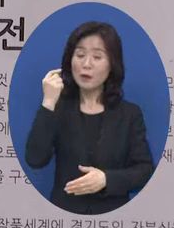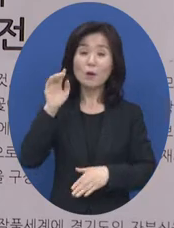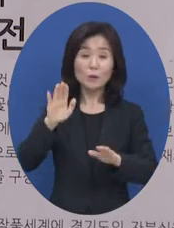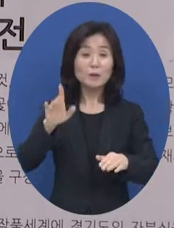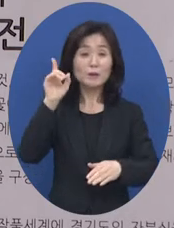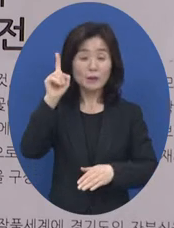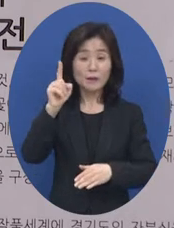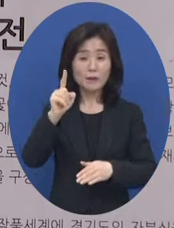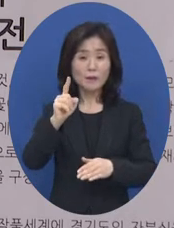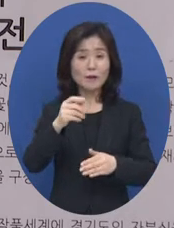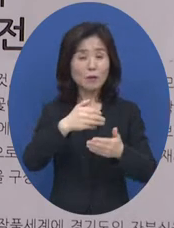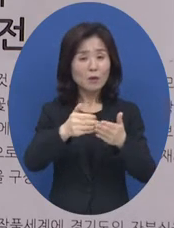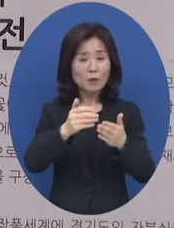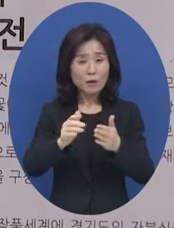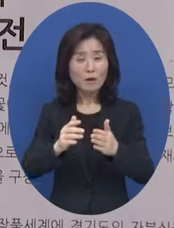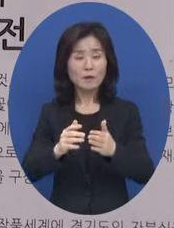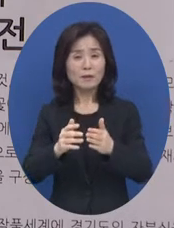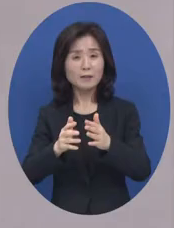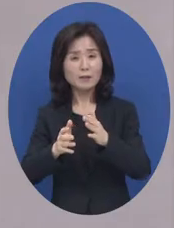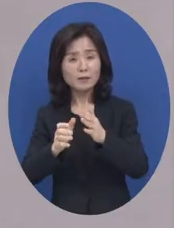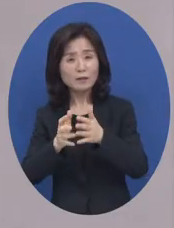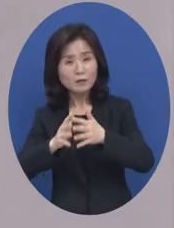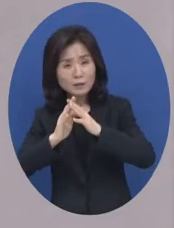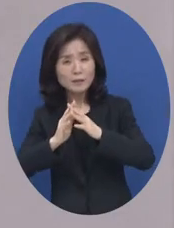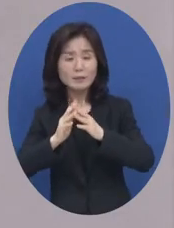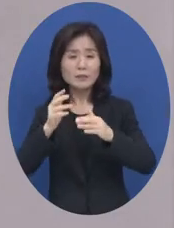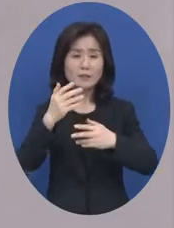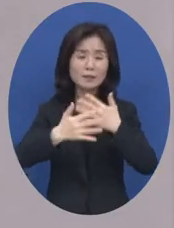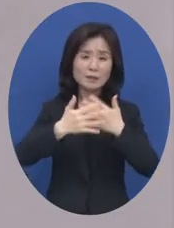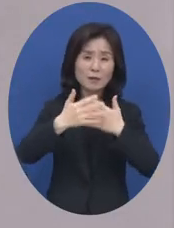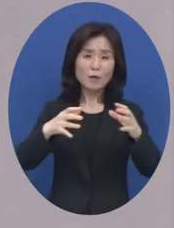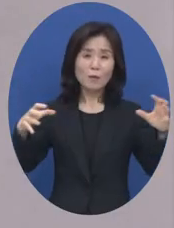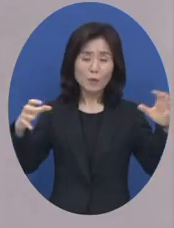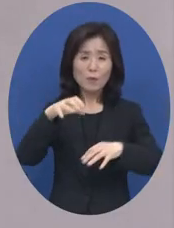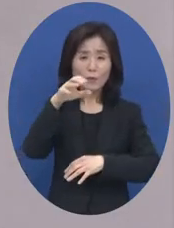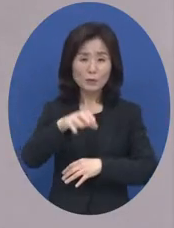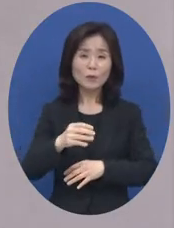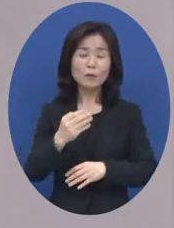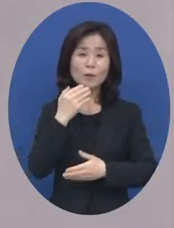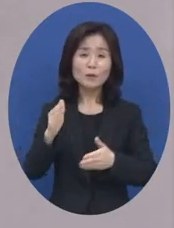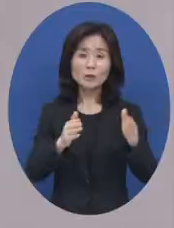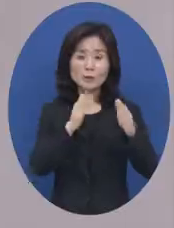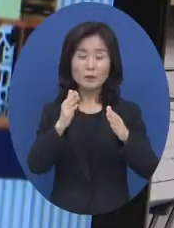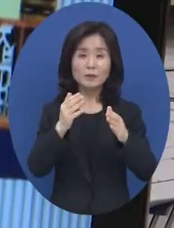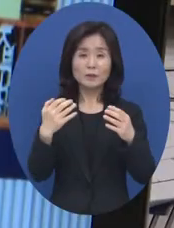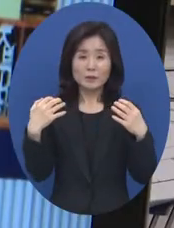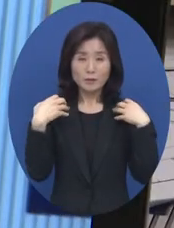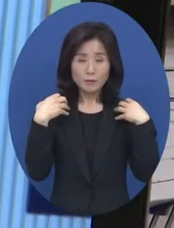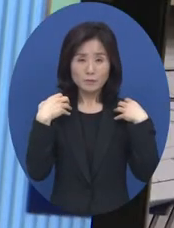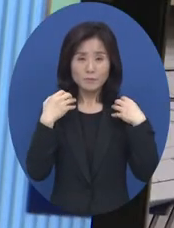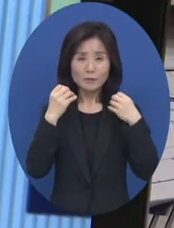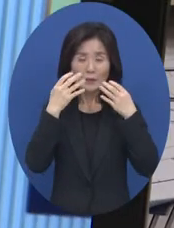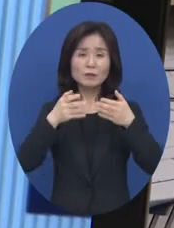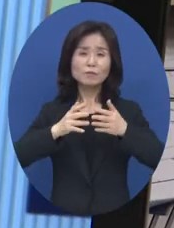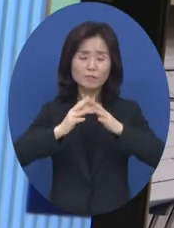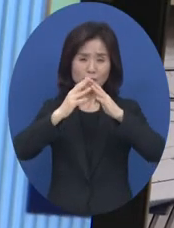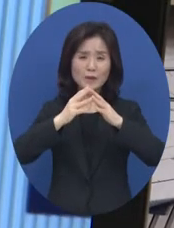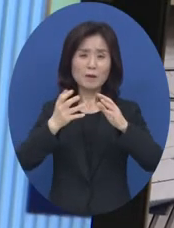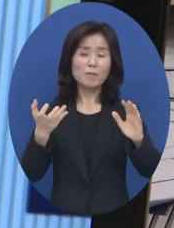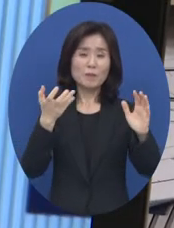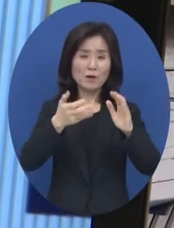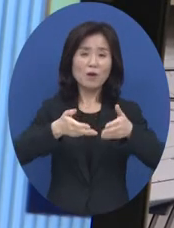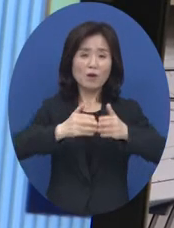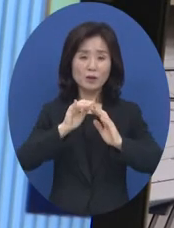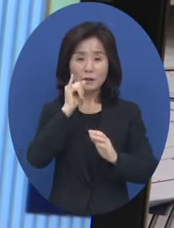디지털 영상을 한데 모은 작품으로 경기도청 신청사 건축물 안에 설치됩니다 올해 3월 공정한